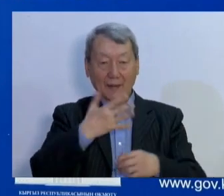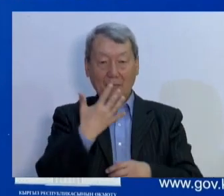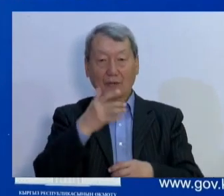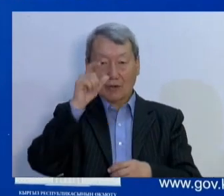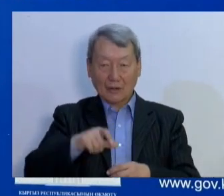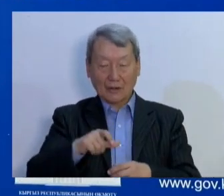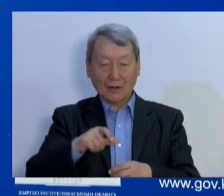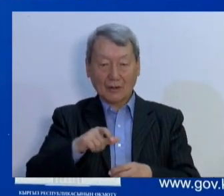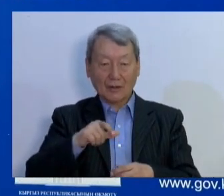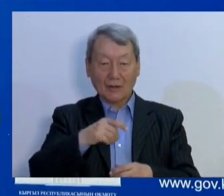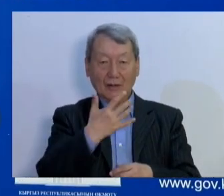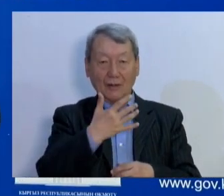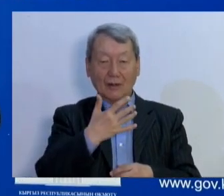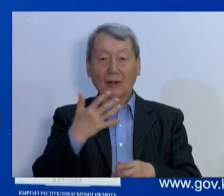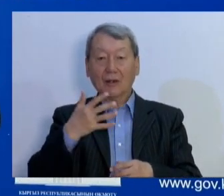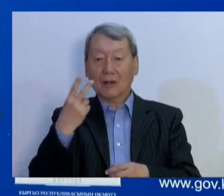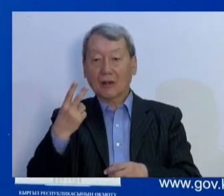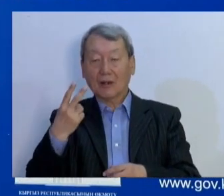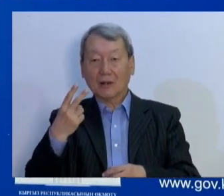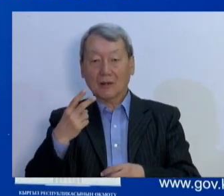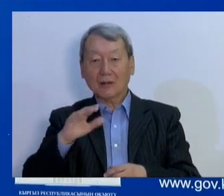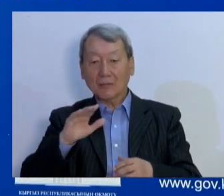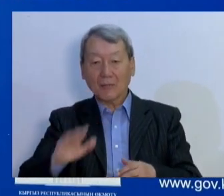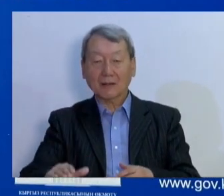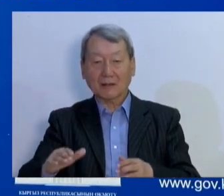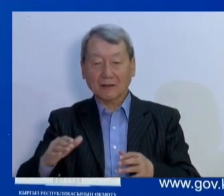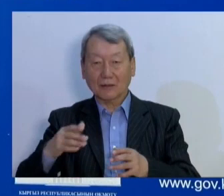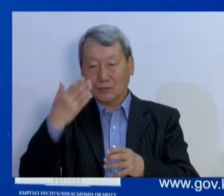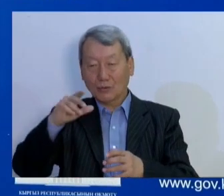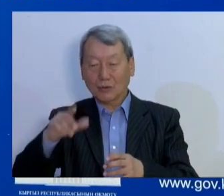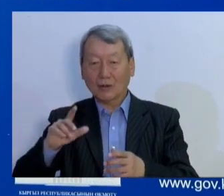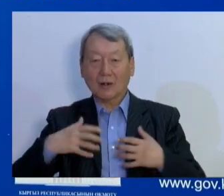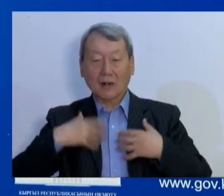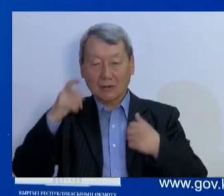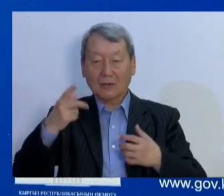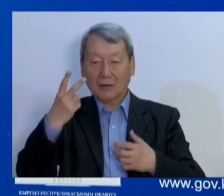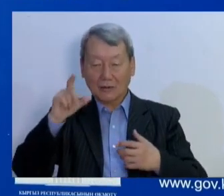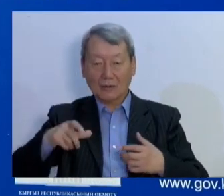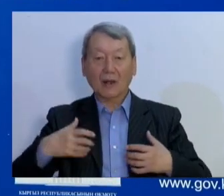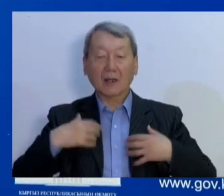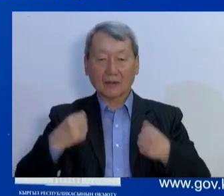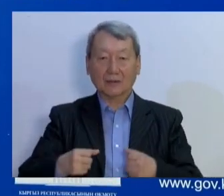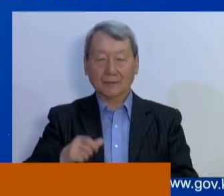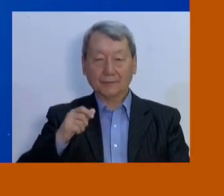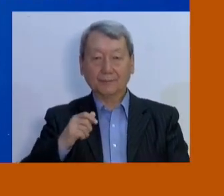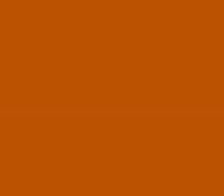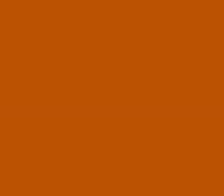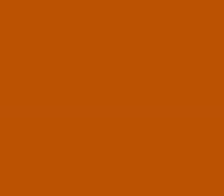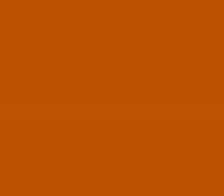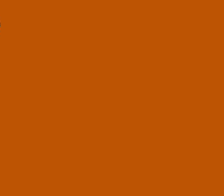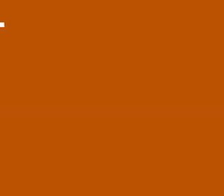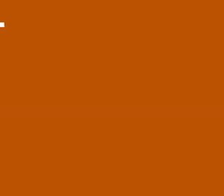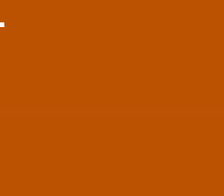5 айыккандардын ичинен жана 2 башка кызматта иштеп турган биздин адамдарыбыз.